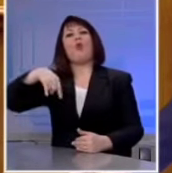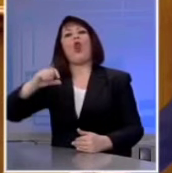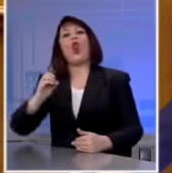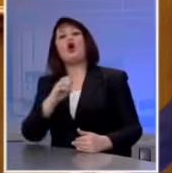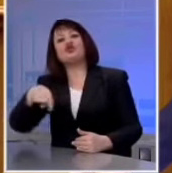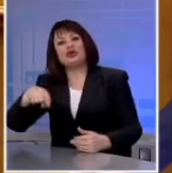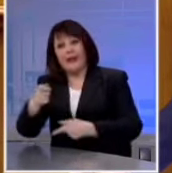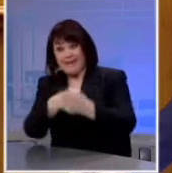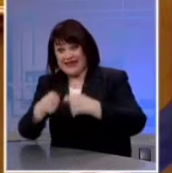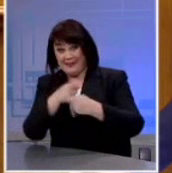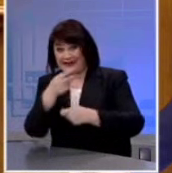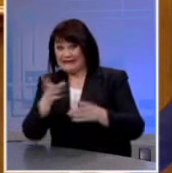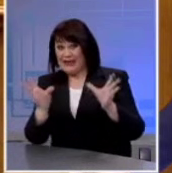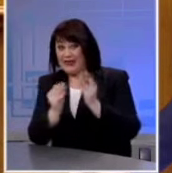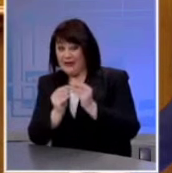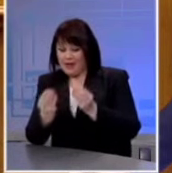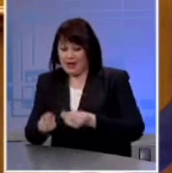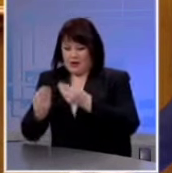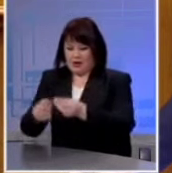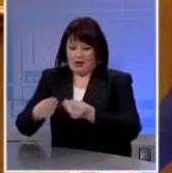προκειμένου να φτάσουν στα χέρια της κυρίας Τσατάνη?